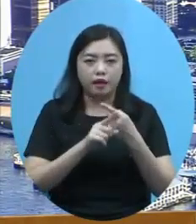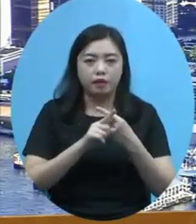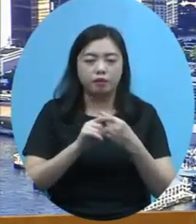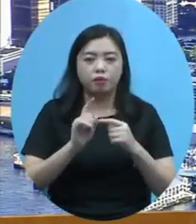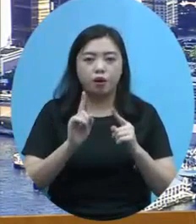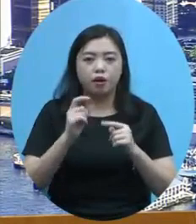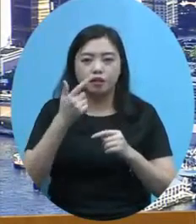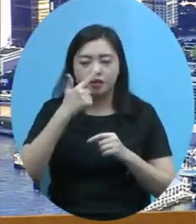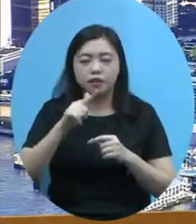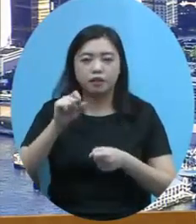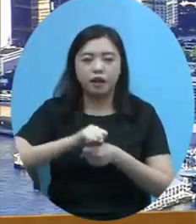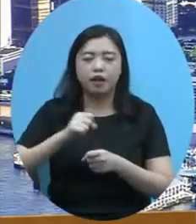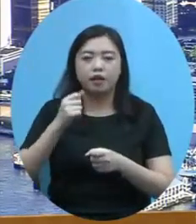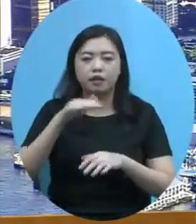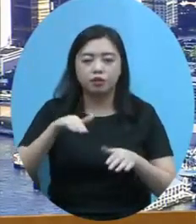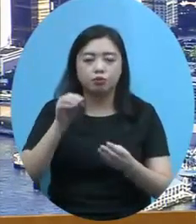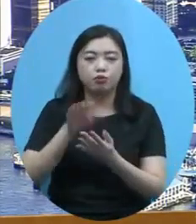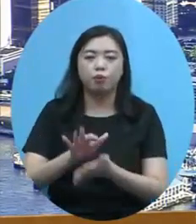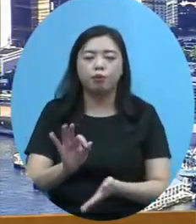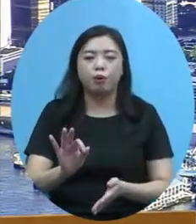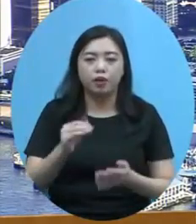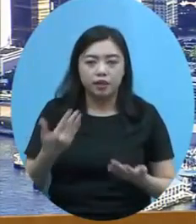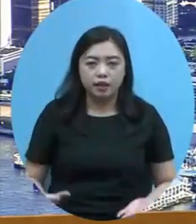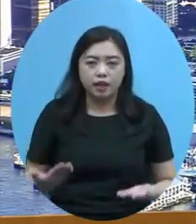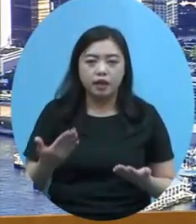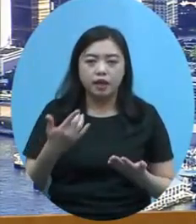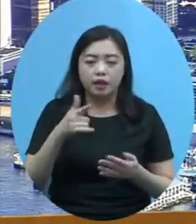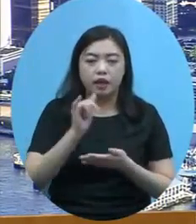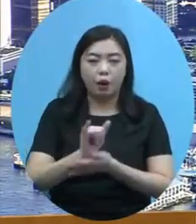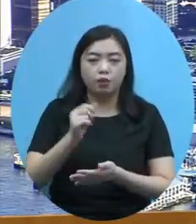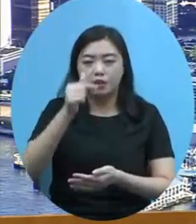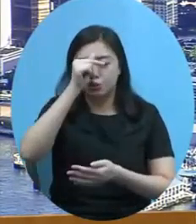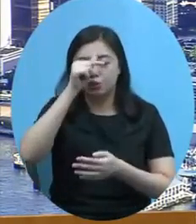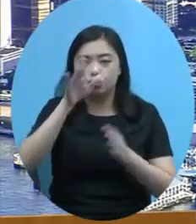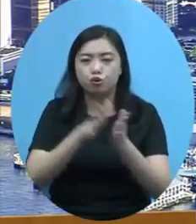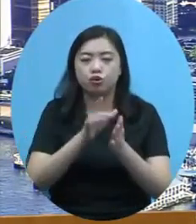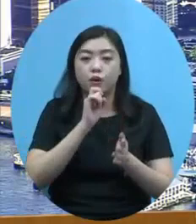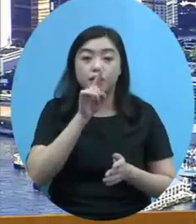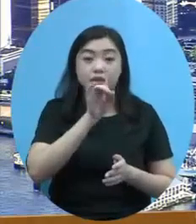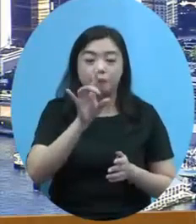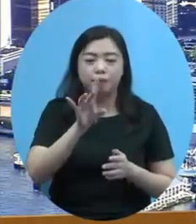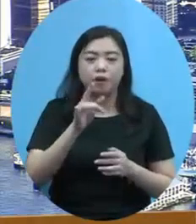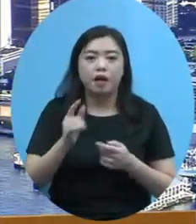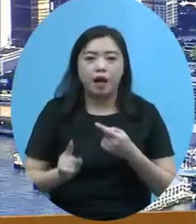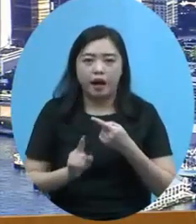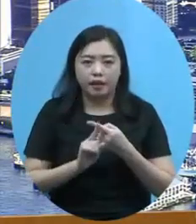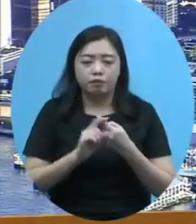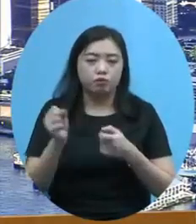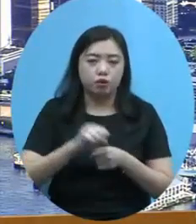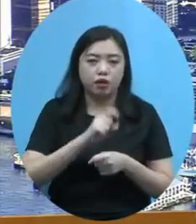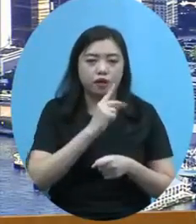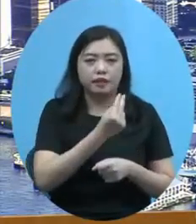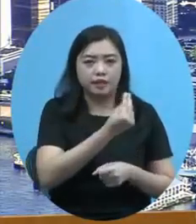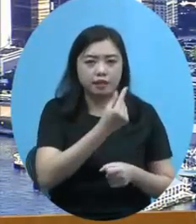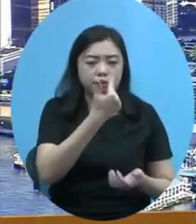何新情報的嚴重個案。現時留院的確診病人當中，總共有15名的危殆病人和7名的嚴